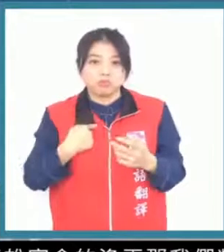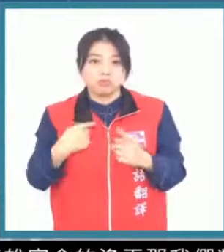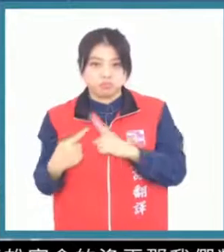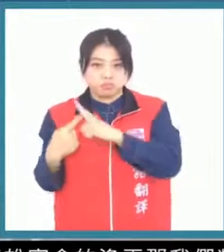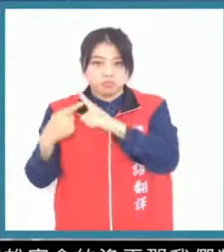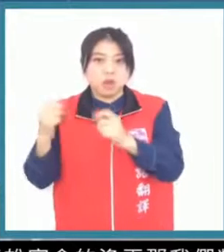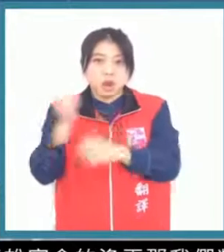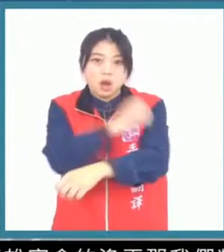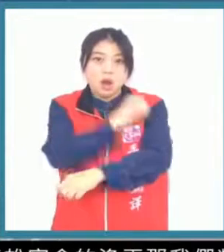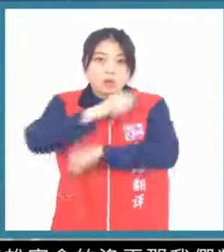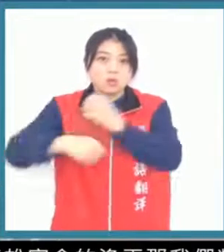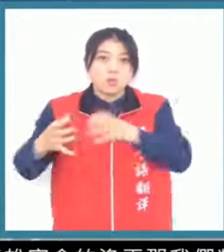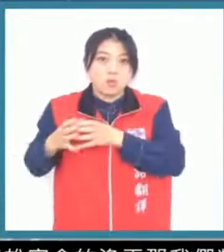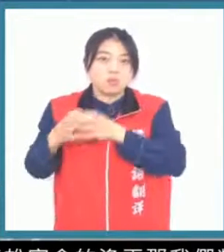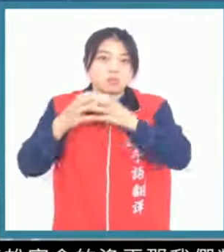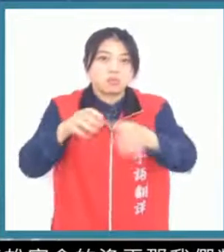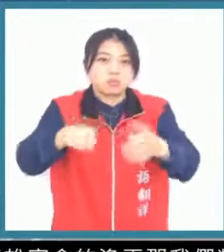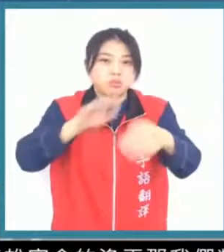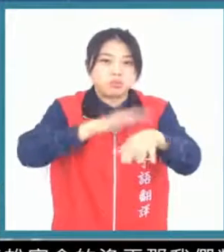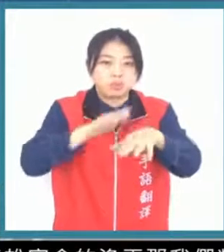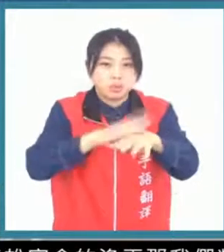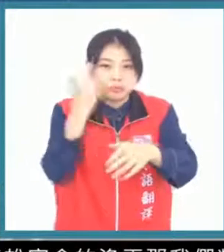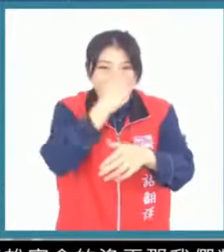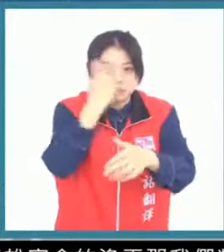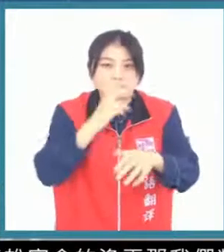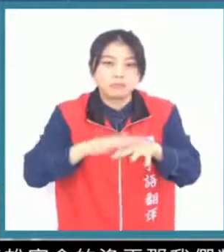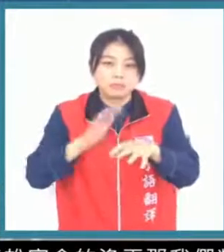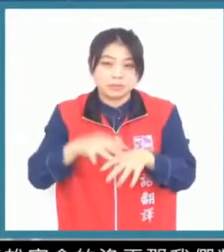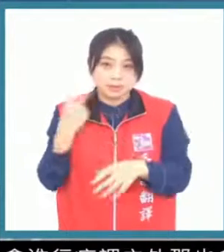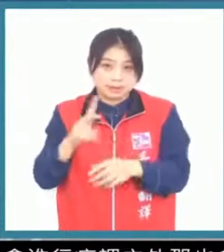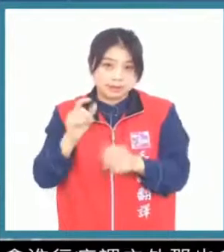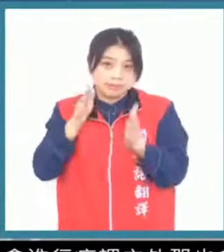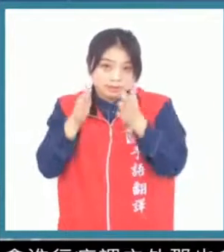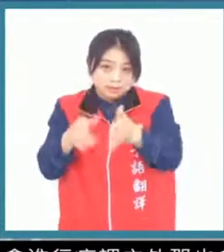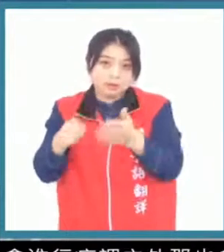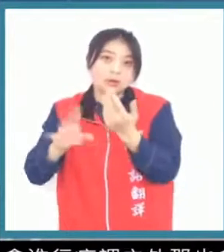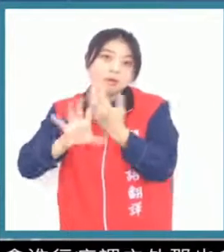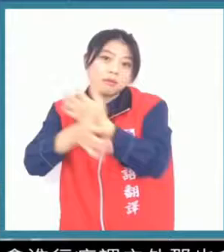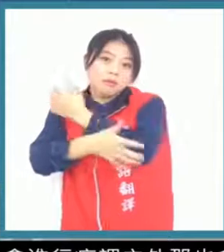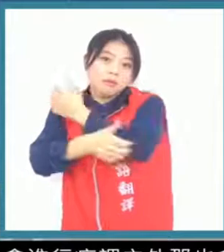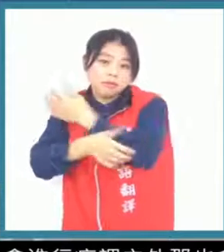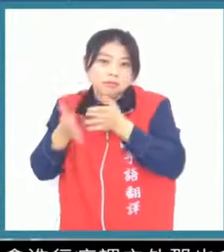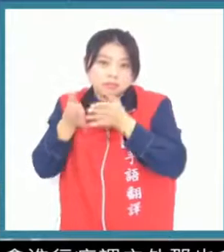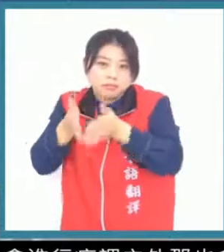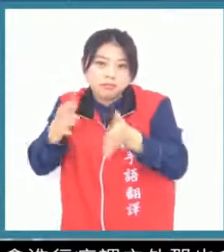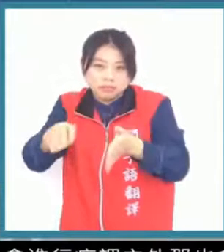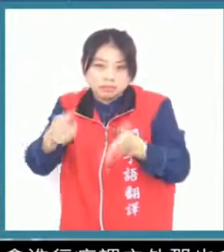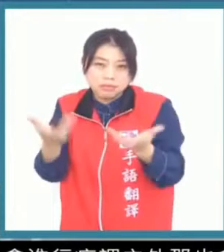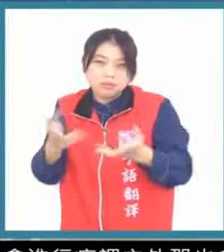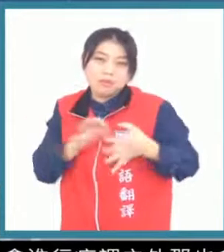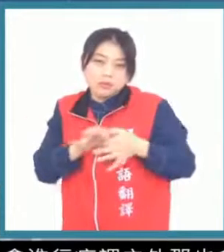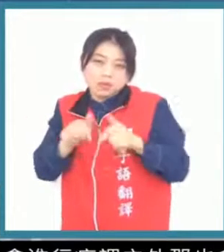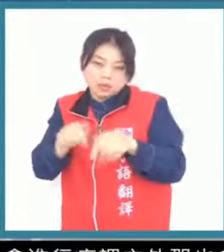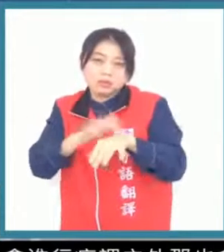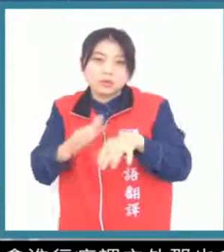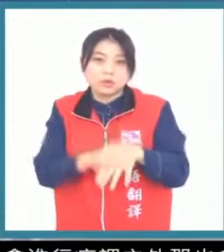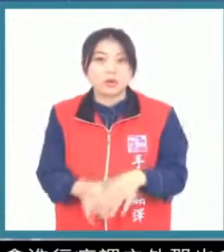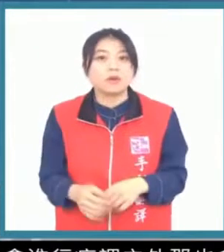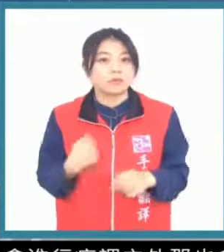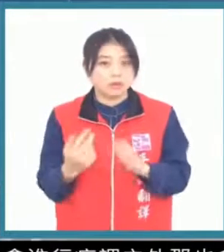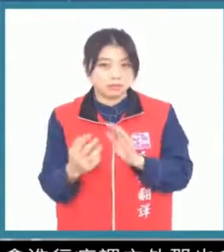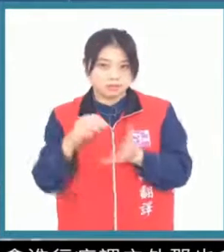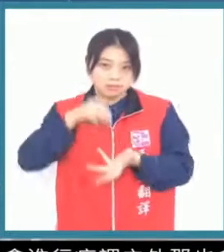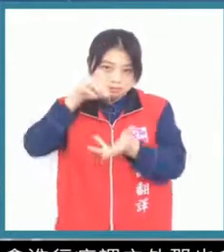也会持续关怀居隔的移工，这部分也一并来说明。我们希望移工的这